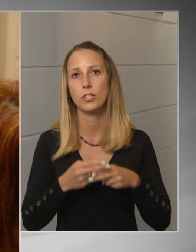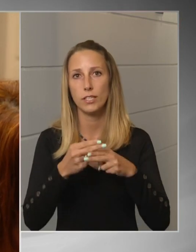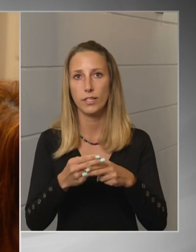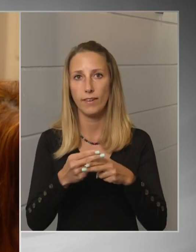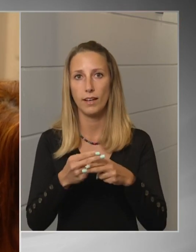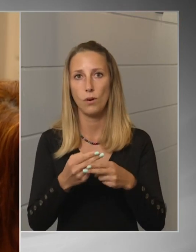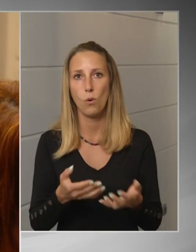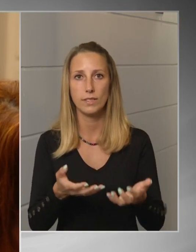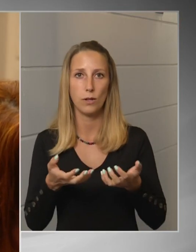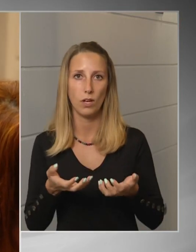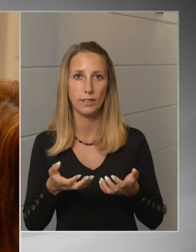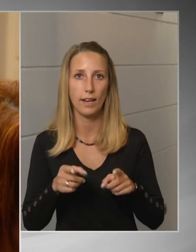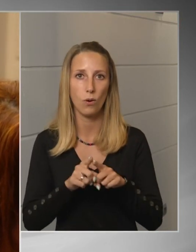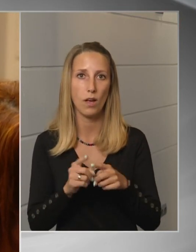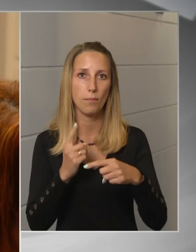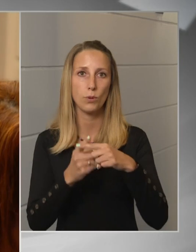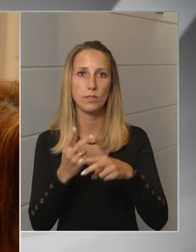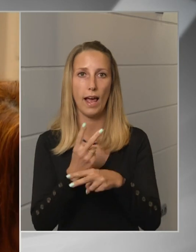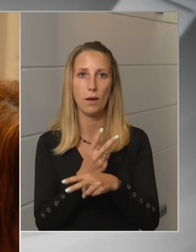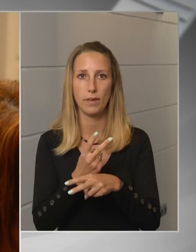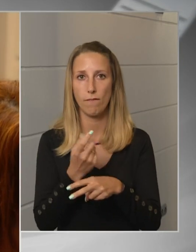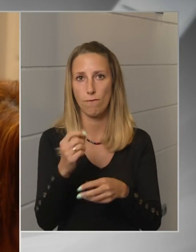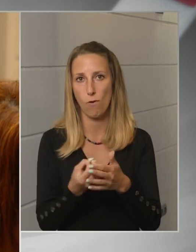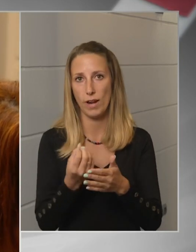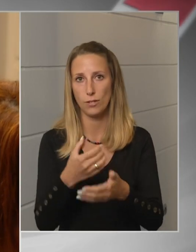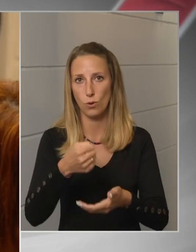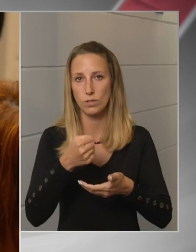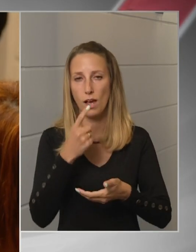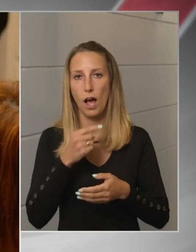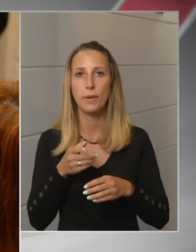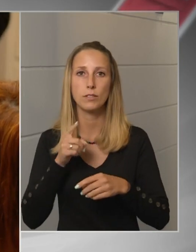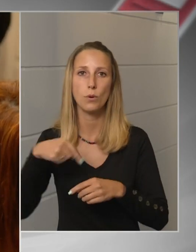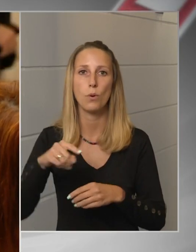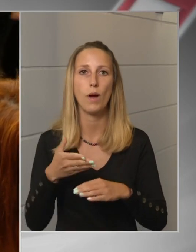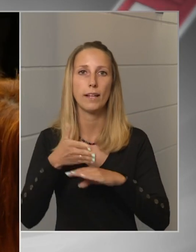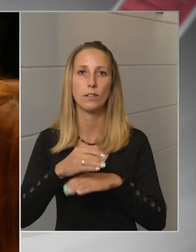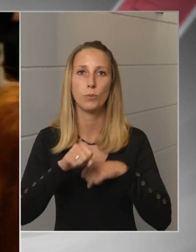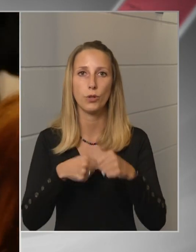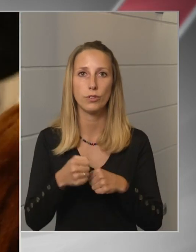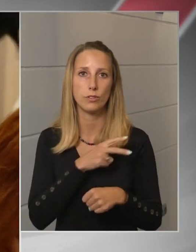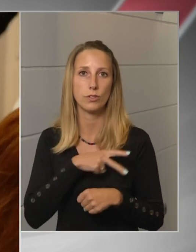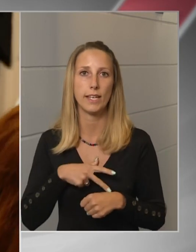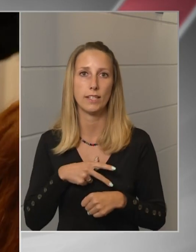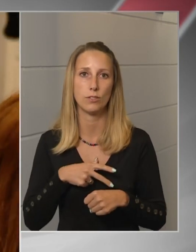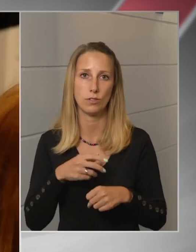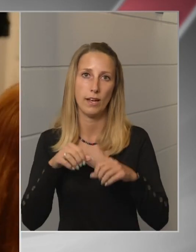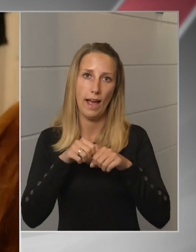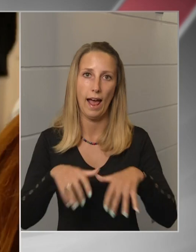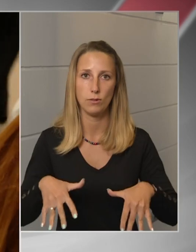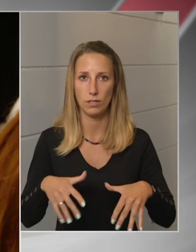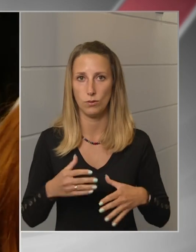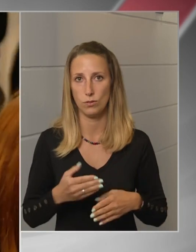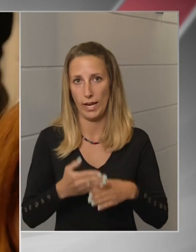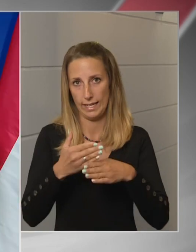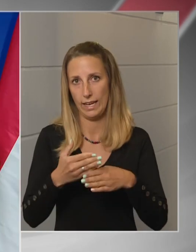hozzájuthatnának azokhoz a plusz állami forrásokhoz, amelyek az ő általa működtetőd szociális ellátóhálózatot segíteni